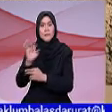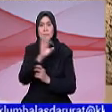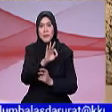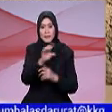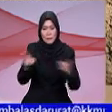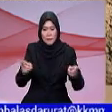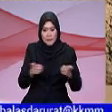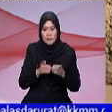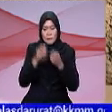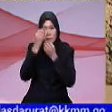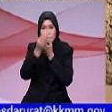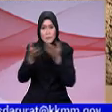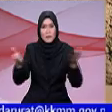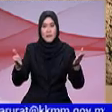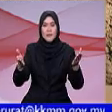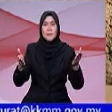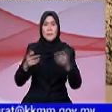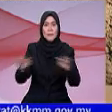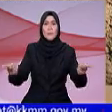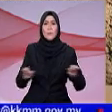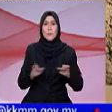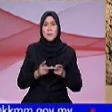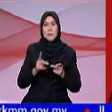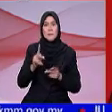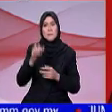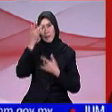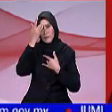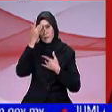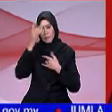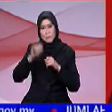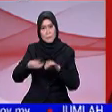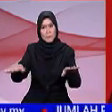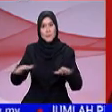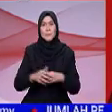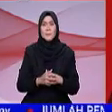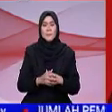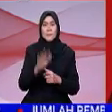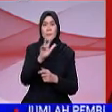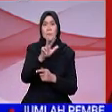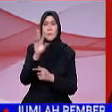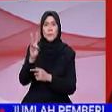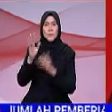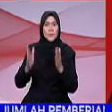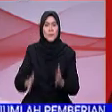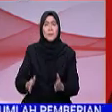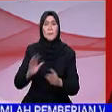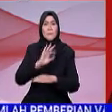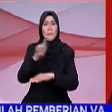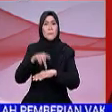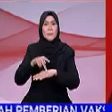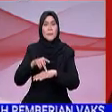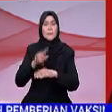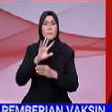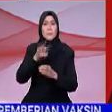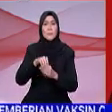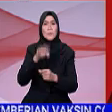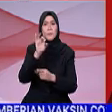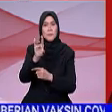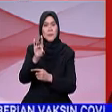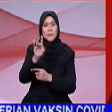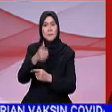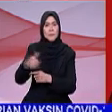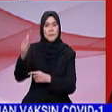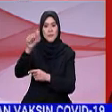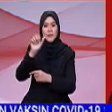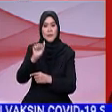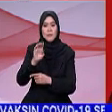daerah telah diisytiharkan sebagai kawasan wabak. 37 warga negara Filipina termasuk 8 anggota kumpulan